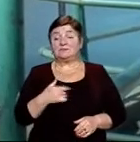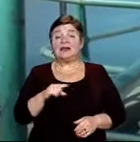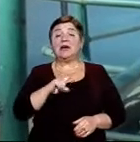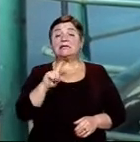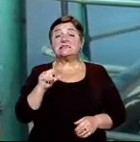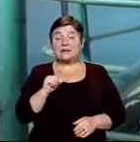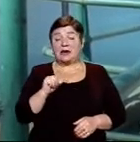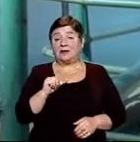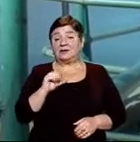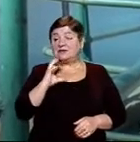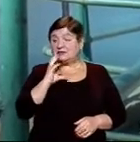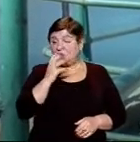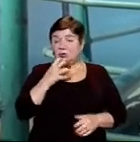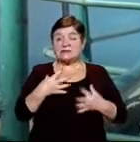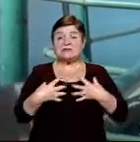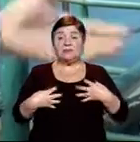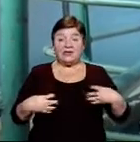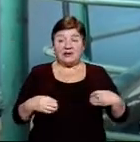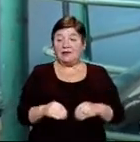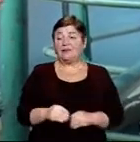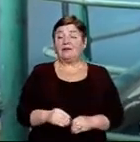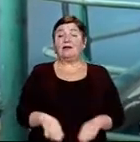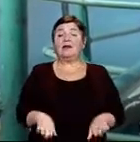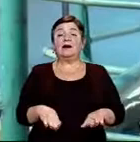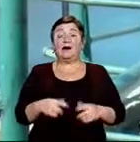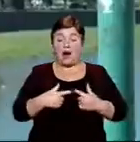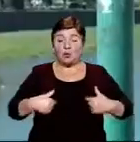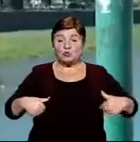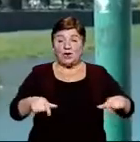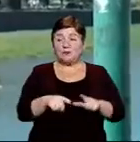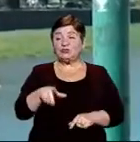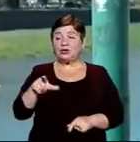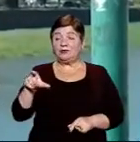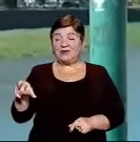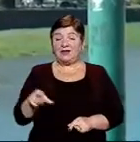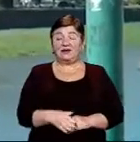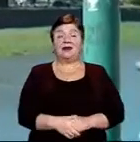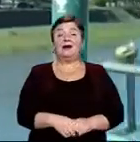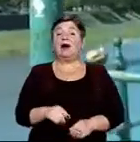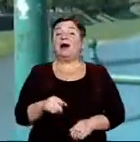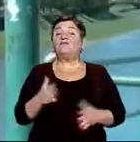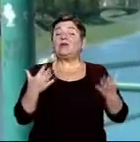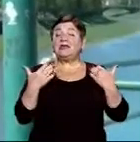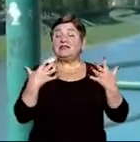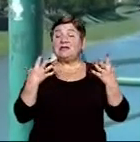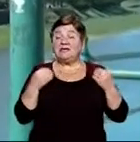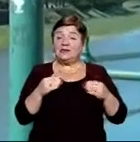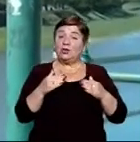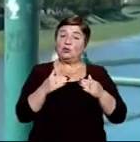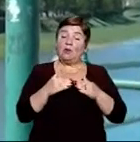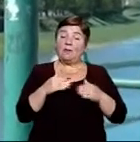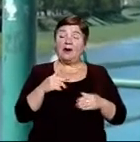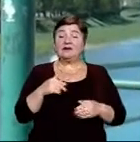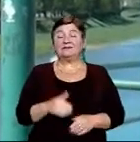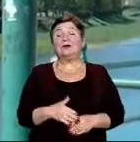за своє здоров'я, сім'ї, окружаючих людей. А оці вихідні проводили здебільшого вдома чи виходили